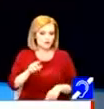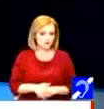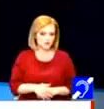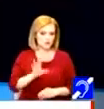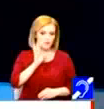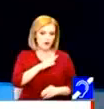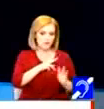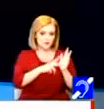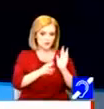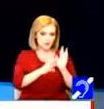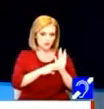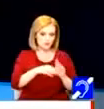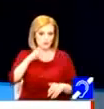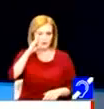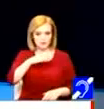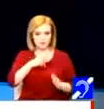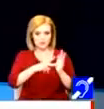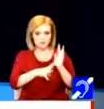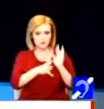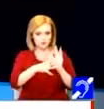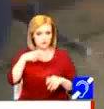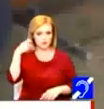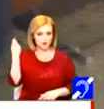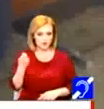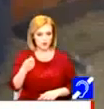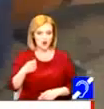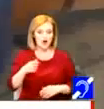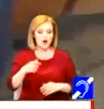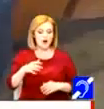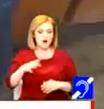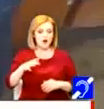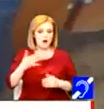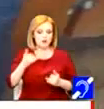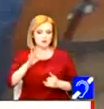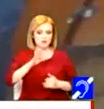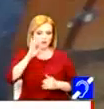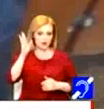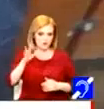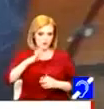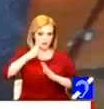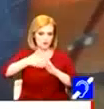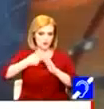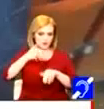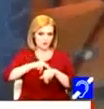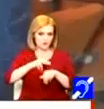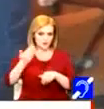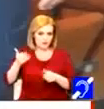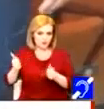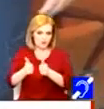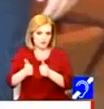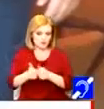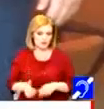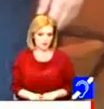respectiv 79 de ani au fost găsite azi dimineață. Poliția a fost sesizată de către un locuitor al orașului care susținea că un bărbat își amenința